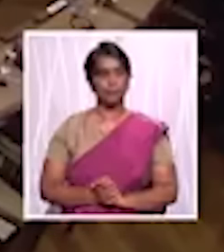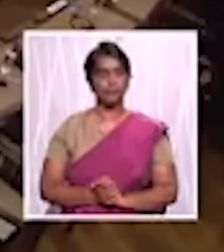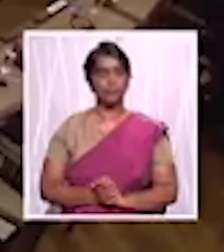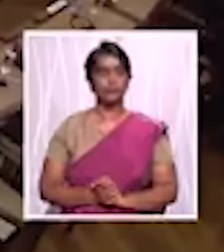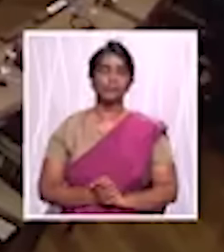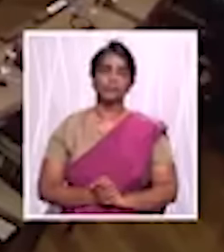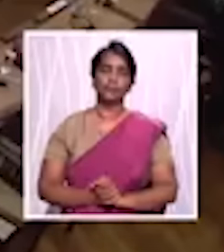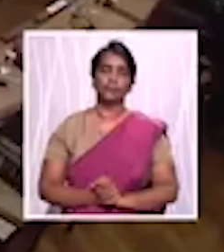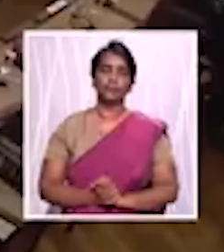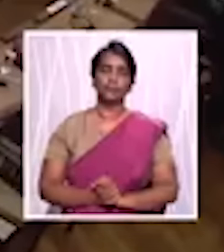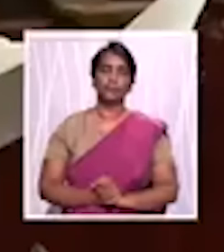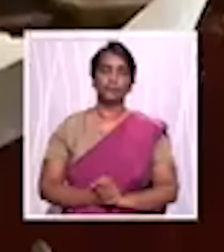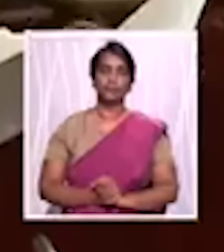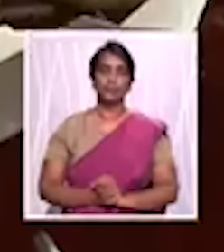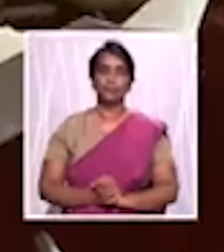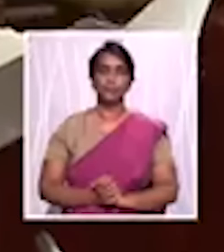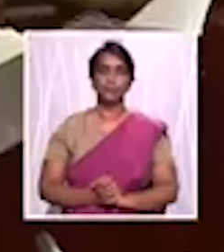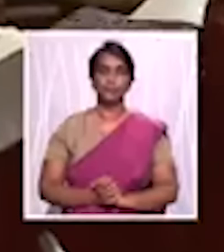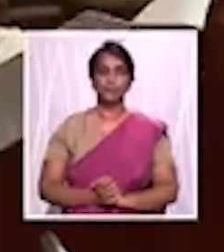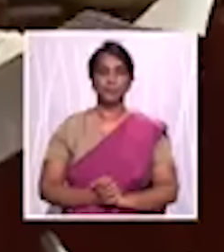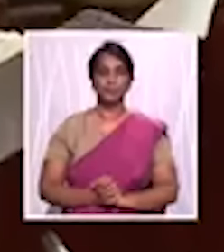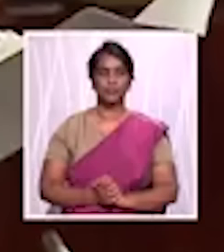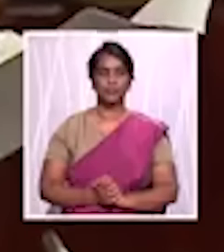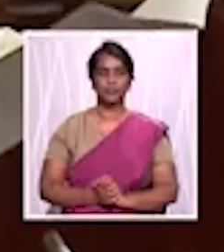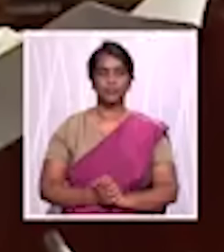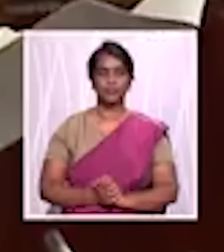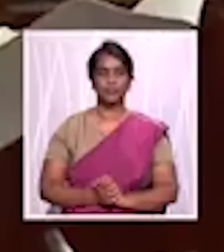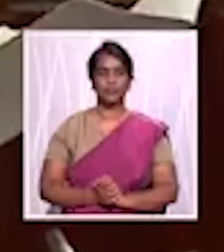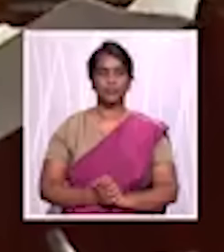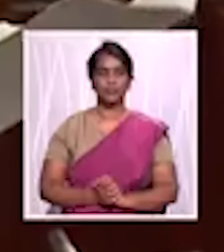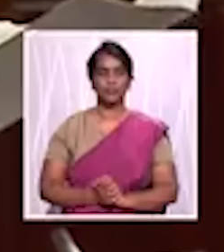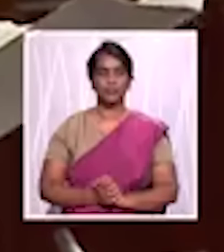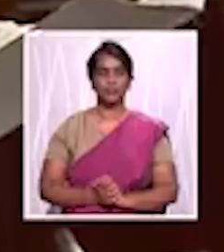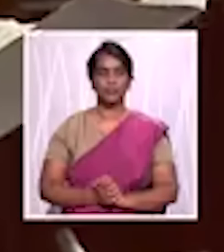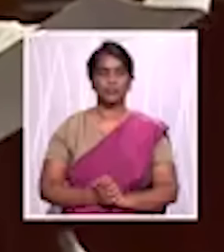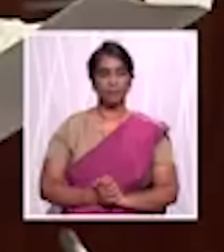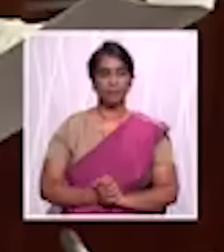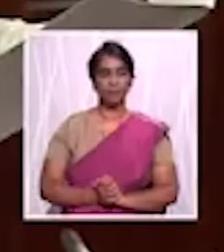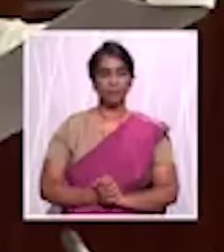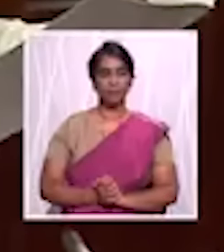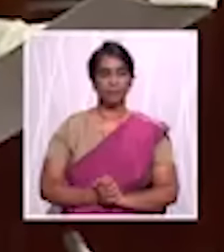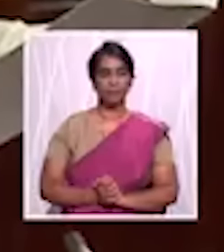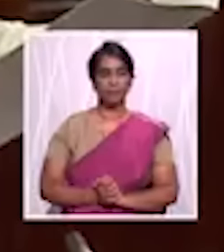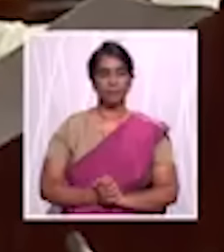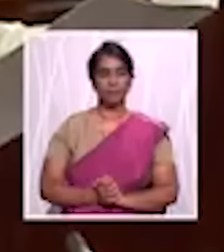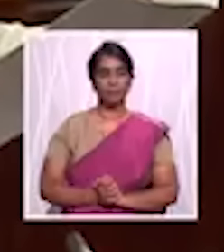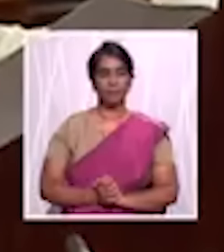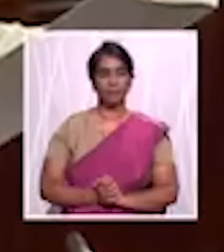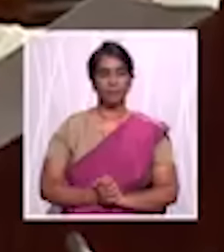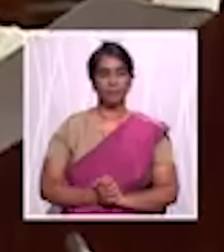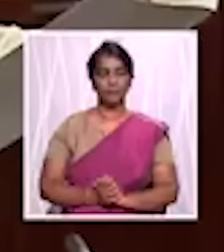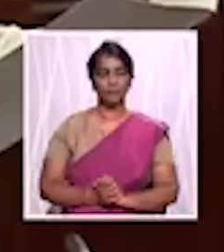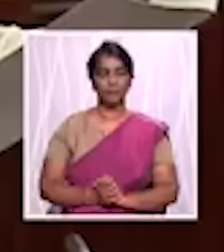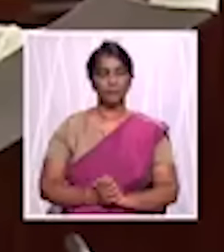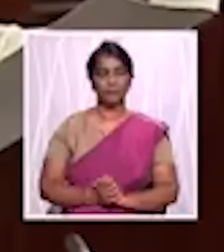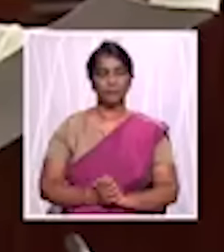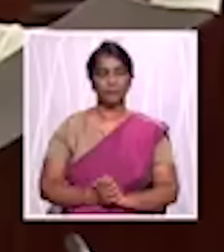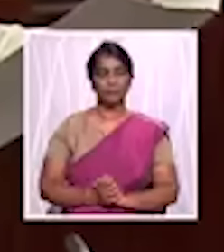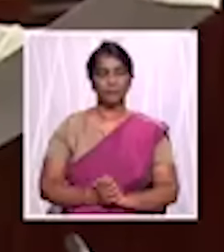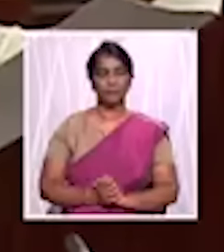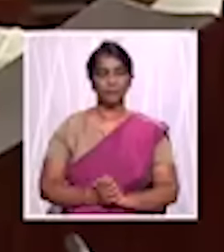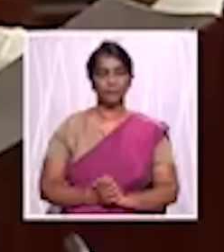திச நாயக தலைமை அரசாங்கத்திற்கு முழுமையான ஒத்துழைப்பு வழங்கியுள்ளார்கள் அரசியல் கட்டமைப்பிலிருந்து தமிழர்கள்